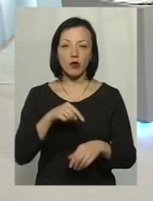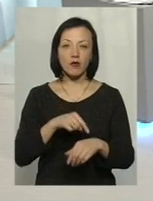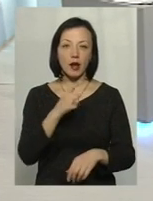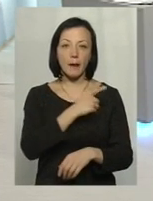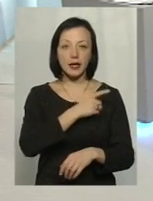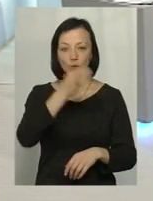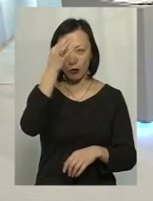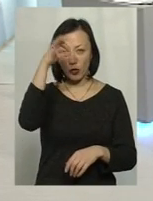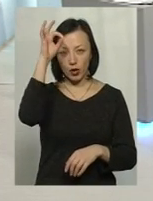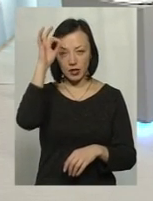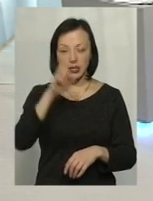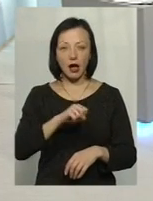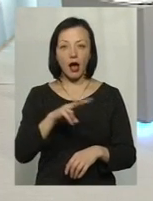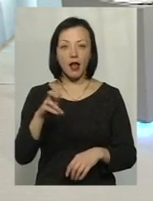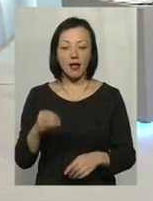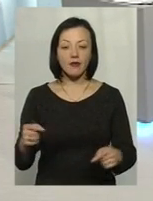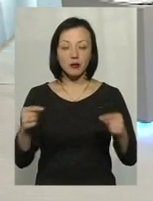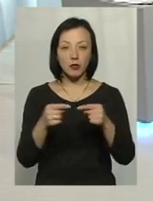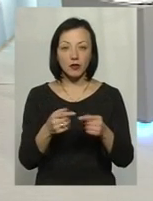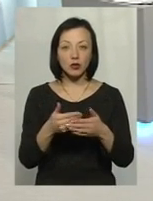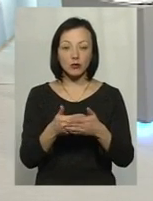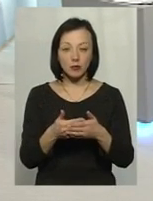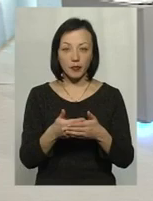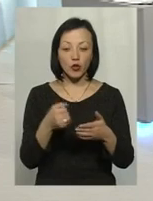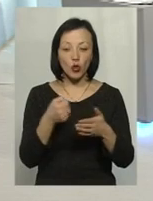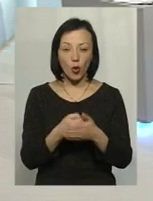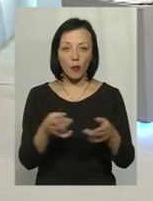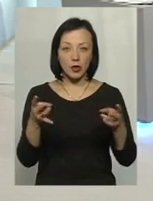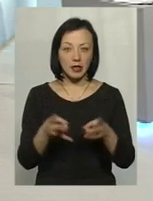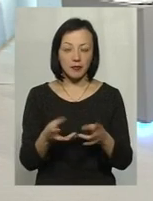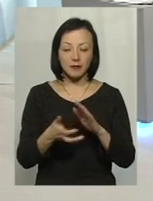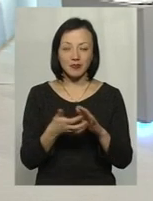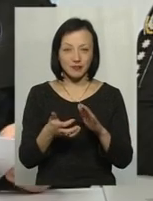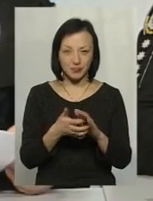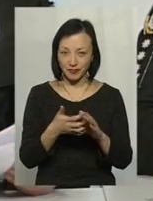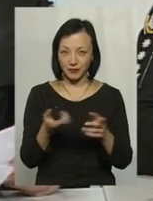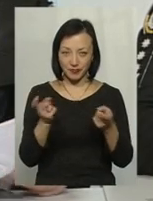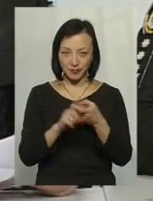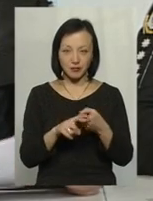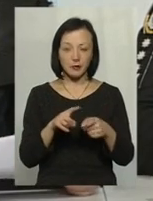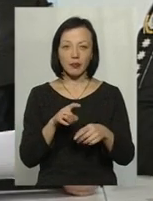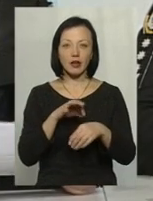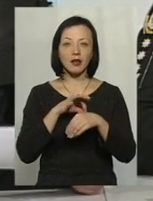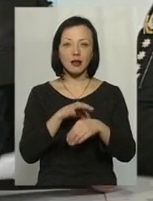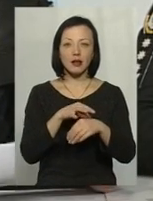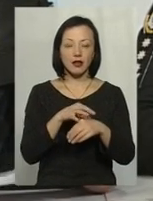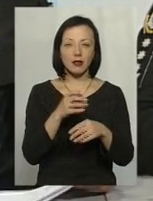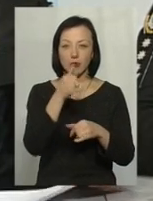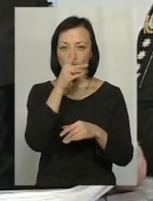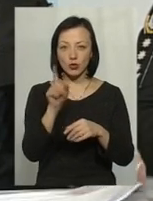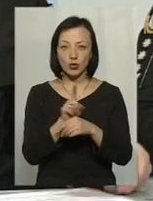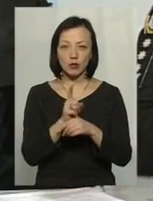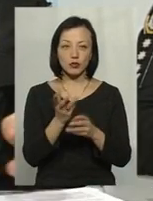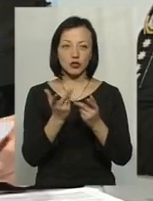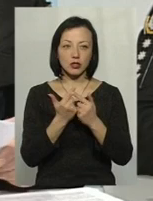поліції, але відповідно до потреби, якраз у зв'язку з некомплектом, ми не змогли привести це до науково-обґрунтованих норм